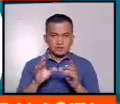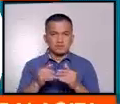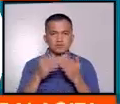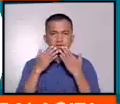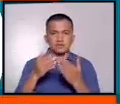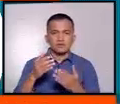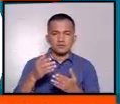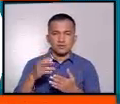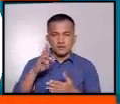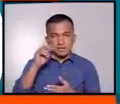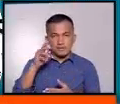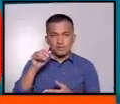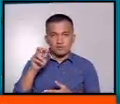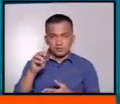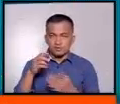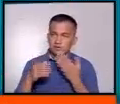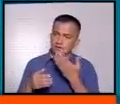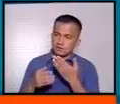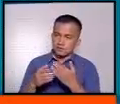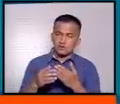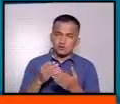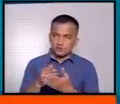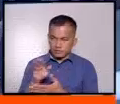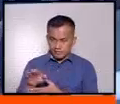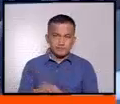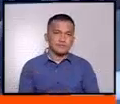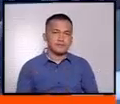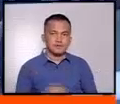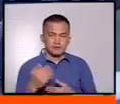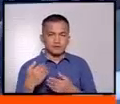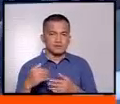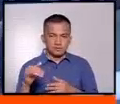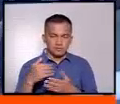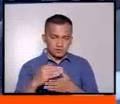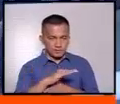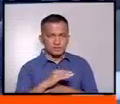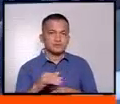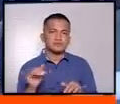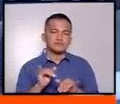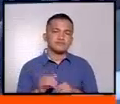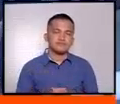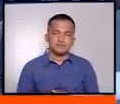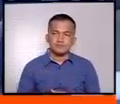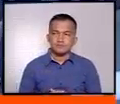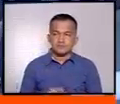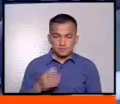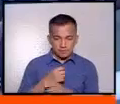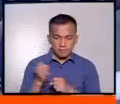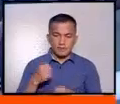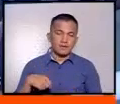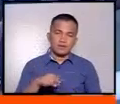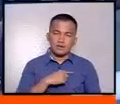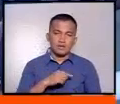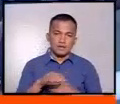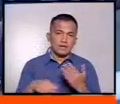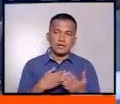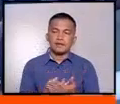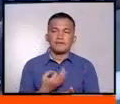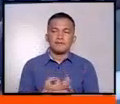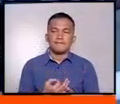Sir Raymond, ha? Maraming salamat, Sir Raymond. Magandang tanghali po, Sir Raymond. Opo, magandang tanghali po. Babawiin po natin lahat ng mga